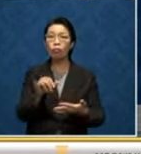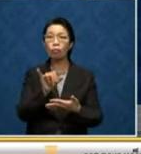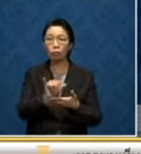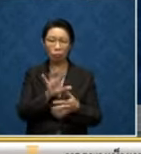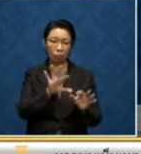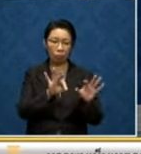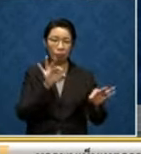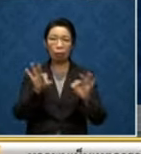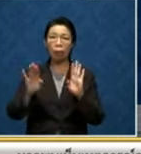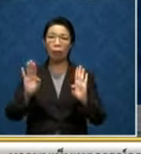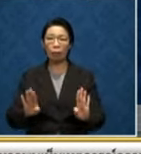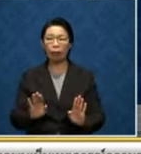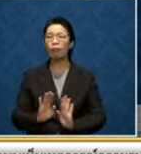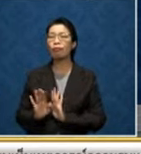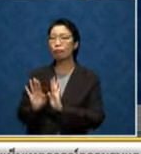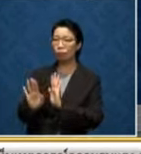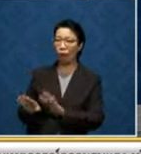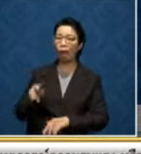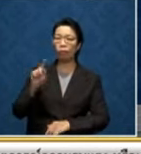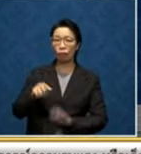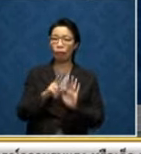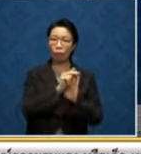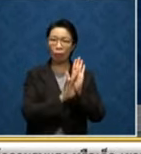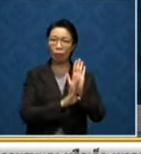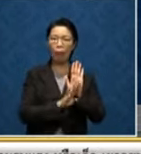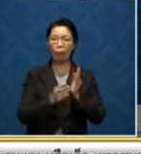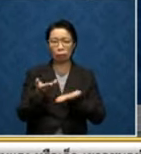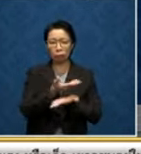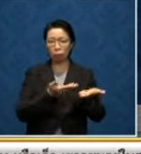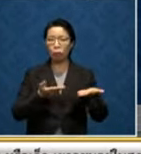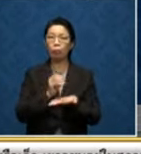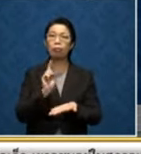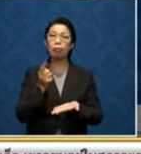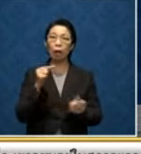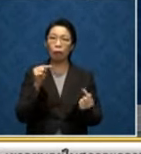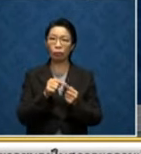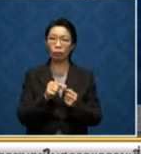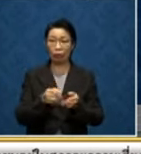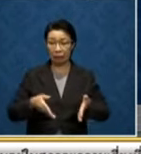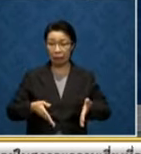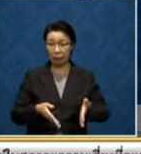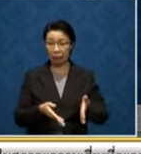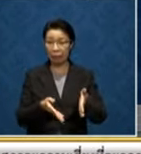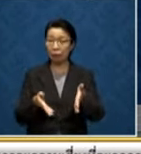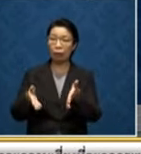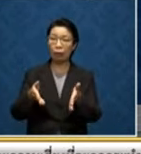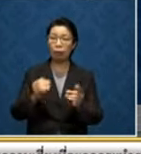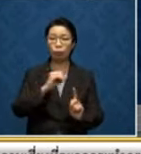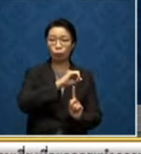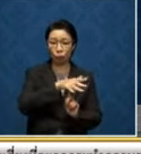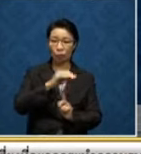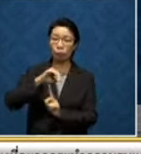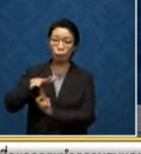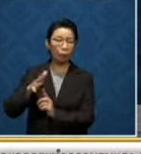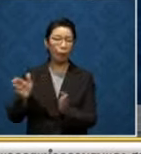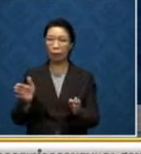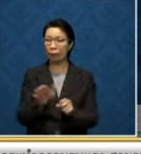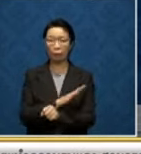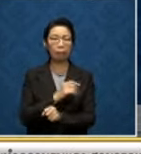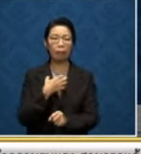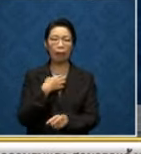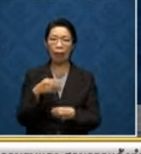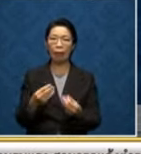ทางกสทชพิจารณาทบทวนนโยบายนอกจากตัวชุมชนเองนะครับเส้นทางระหว่างชุมชนก็ขอให้ครอบคลุมด้วยครับสไลด์ต่อ